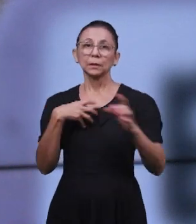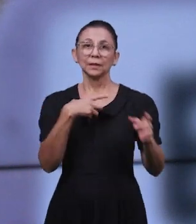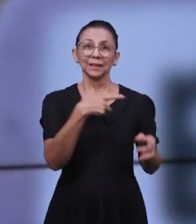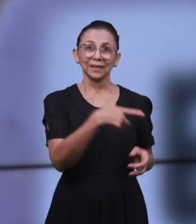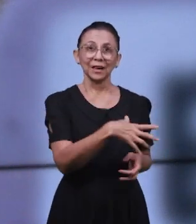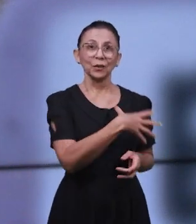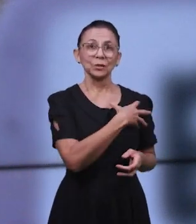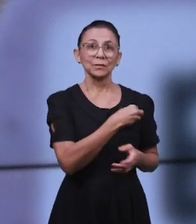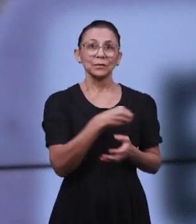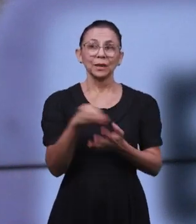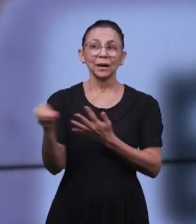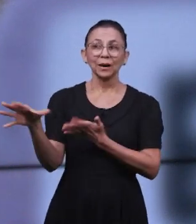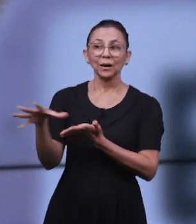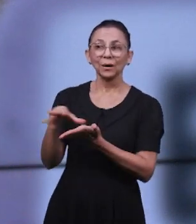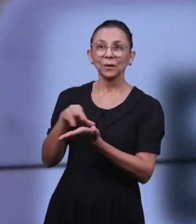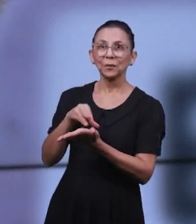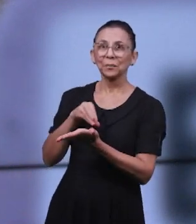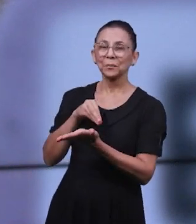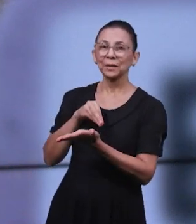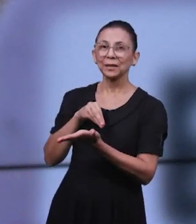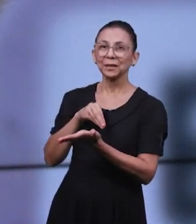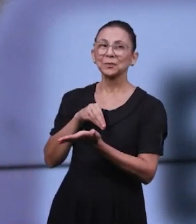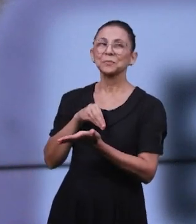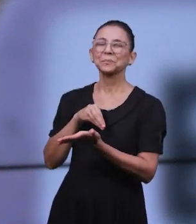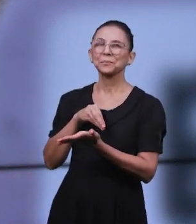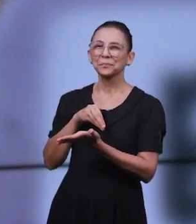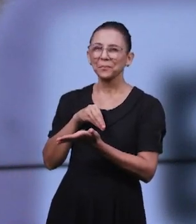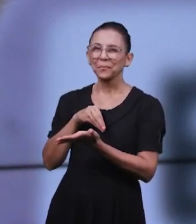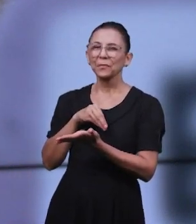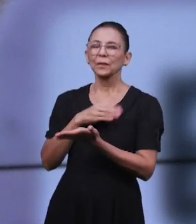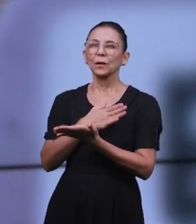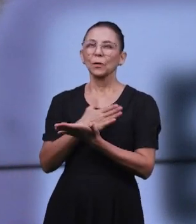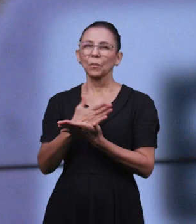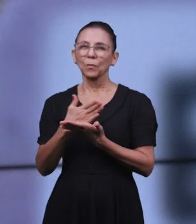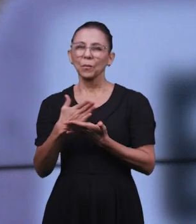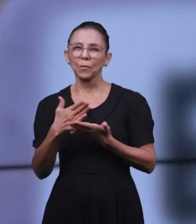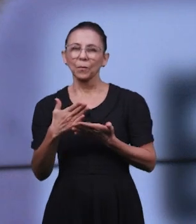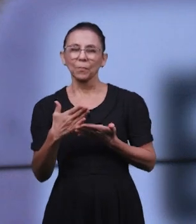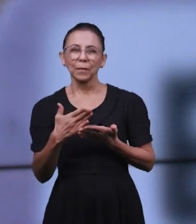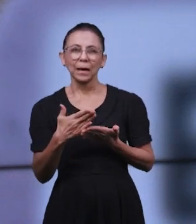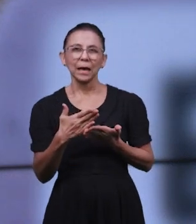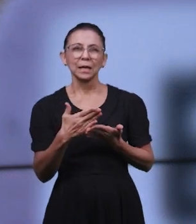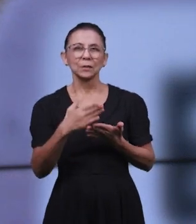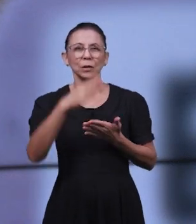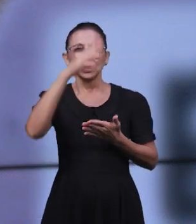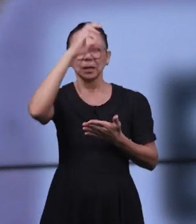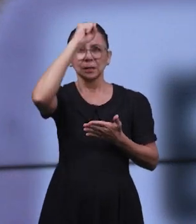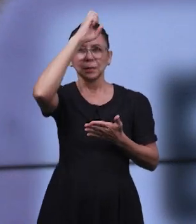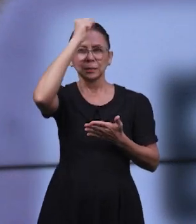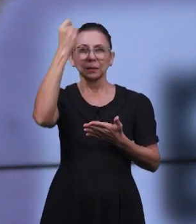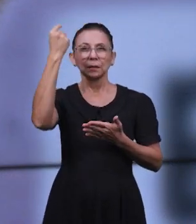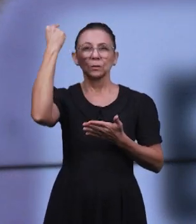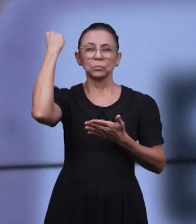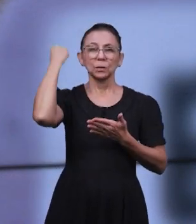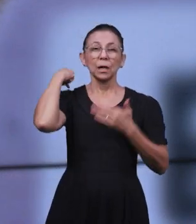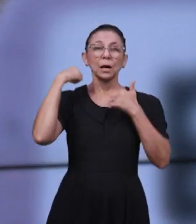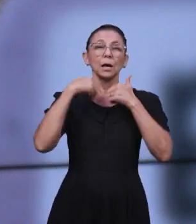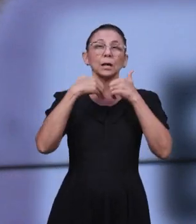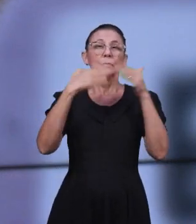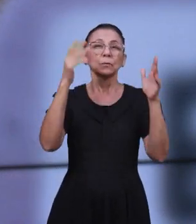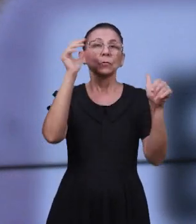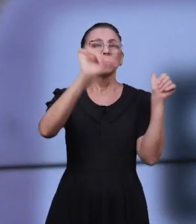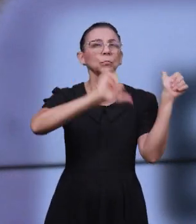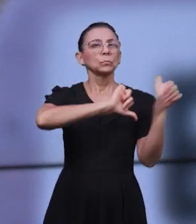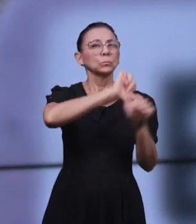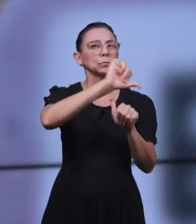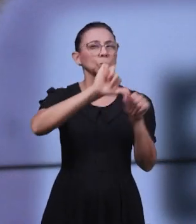Ils passent à équilibrer leurs désirs primitifs selon nos règles. Et au même instant qu'ils